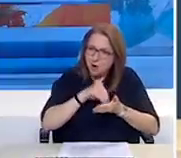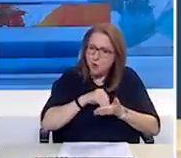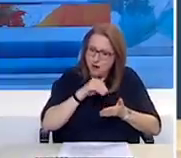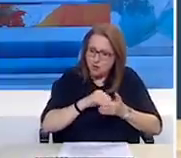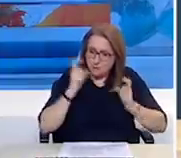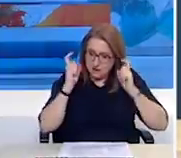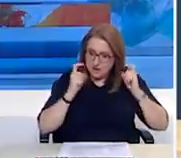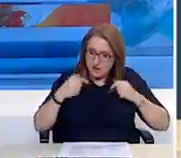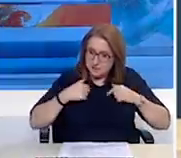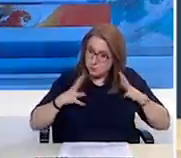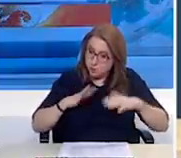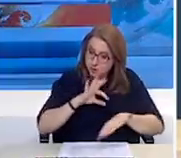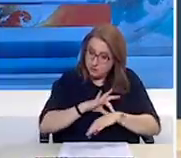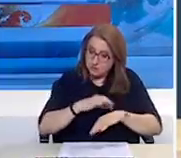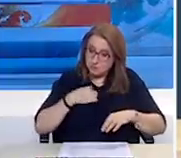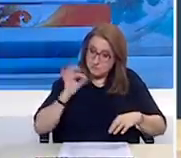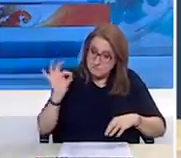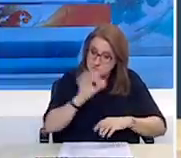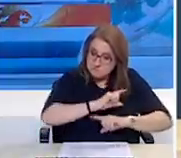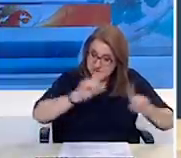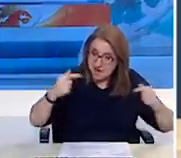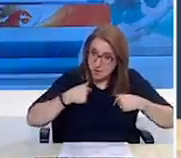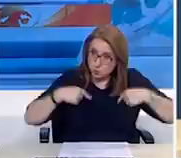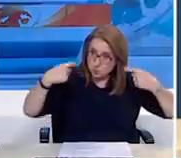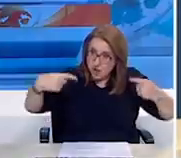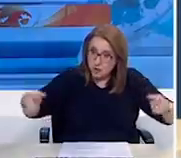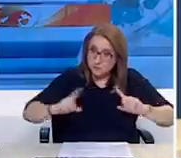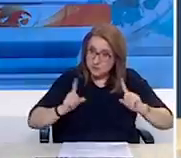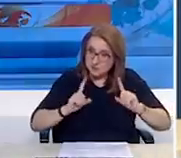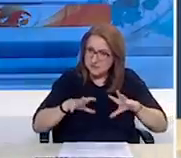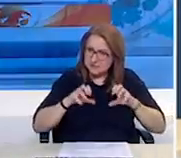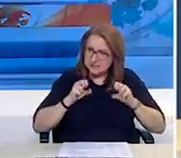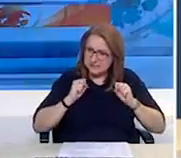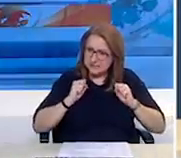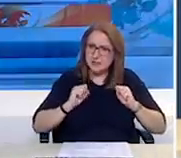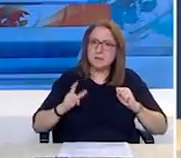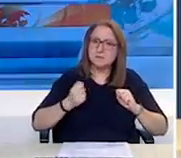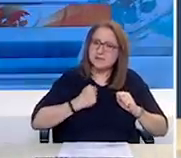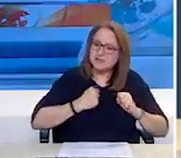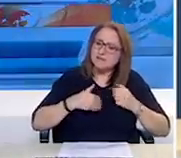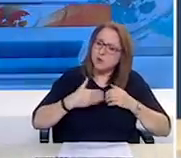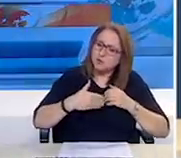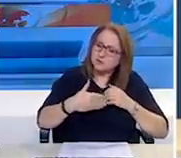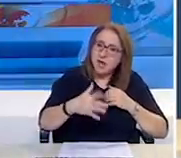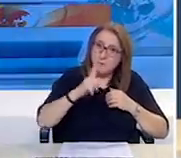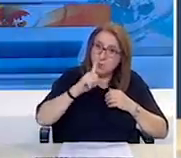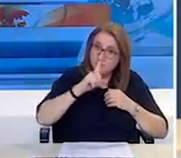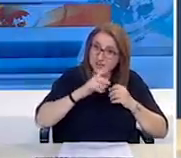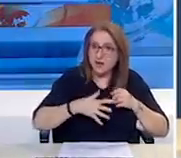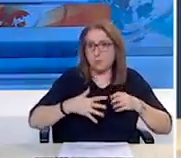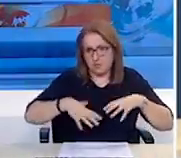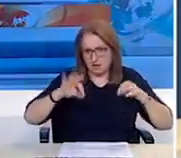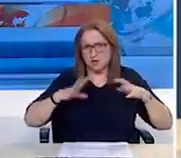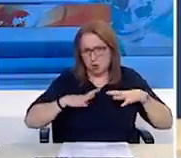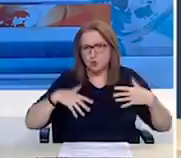φορείς, θα έχουμε μικρότερο κίνδυνο αναζωπήρωσης και ευρείας διασποράς από τη Δευτέρα που θα αυξηθούν οι επαφές στην κοινωνία. Νομίζω